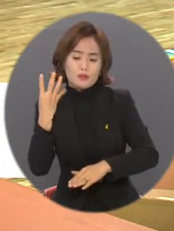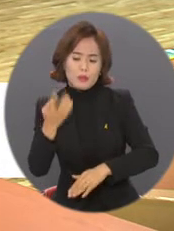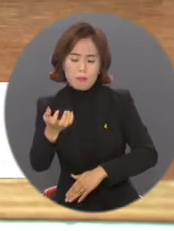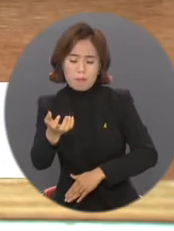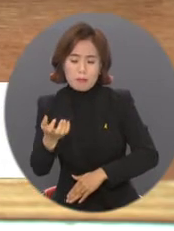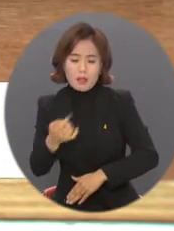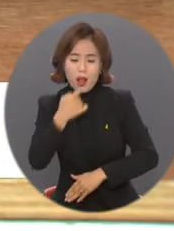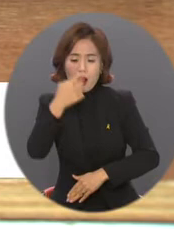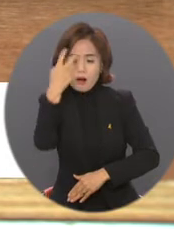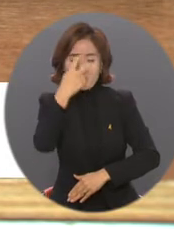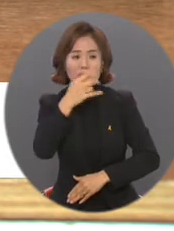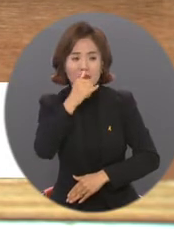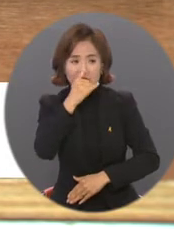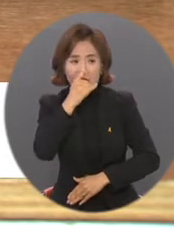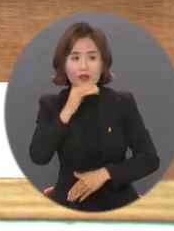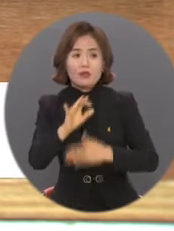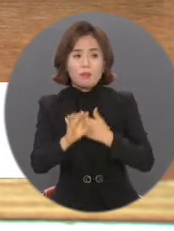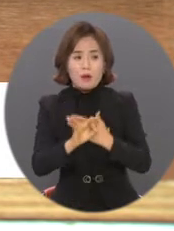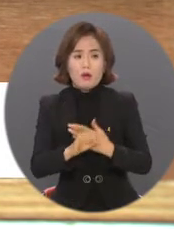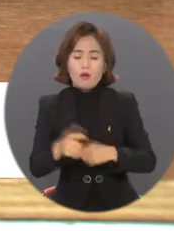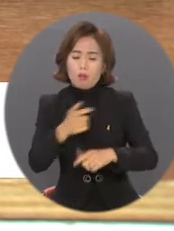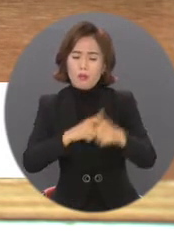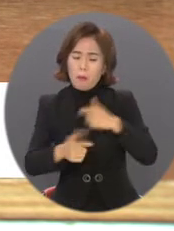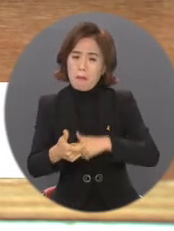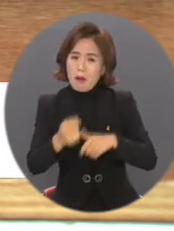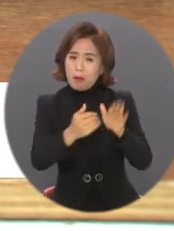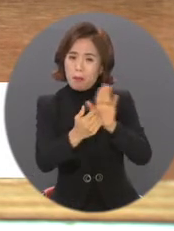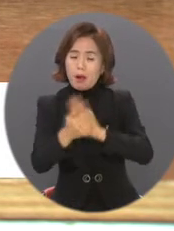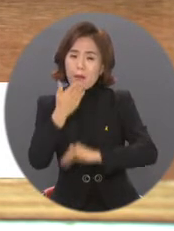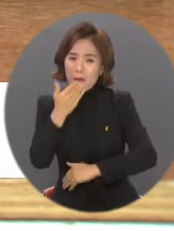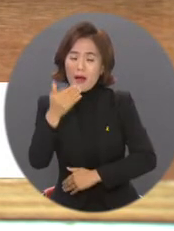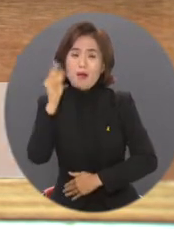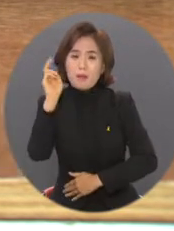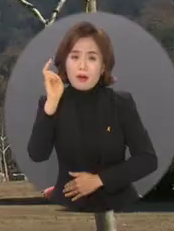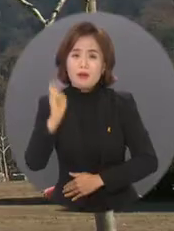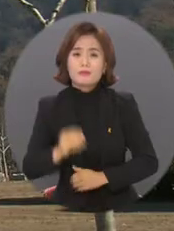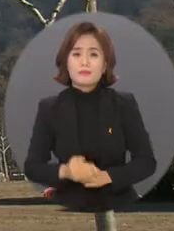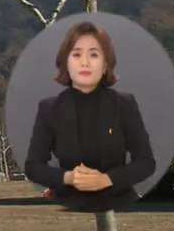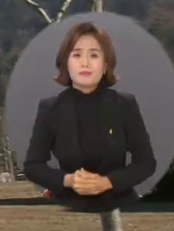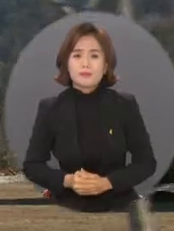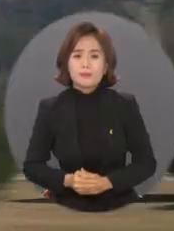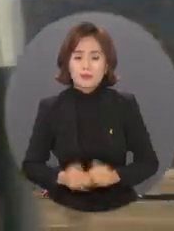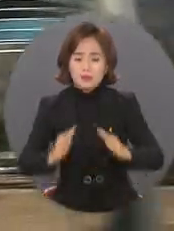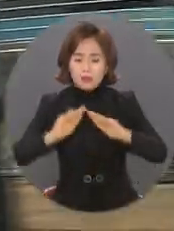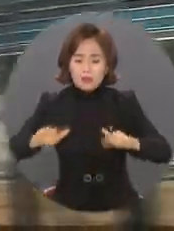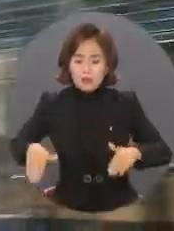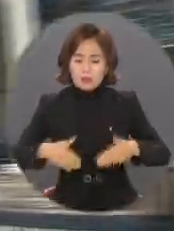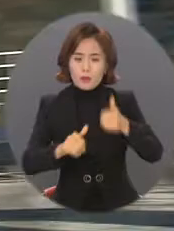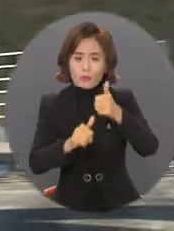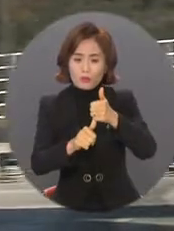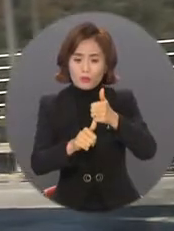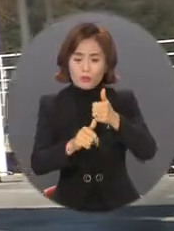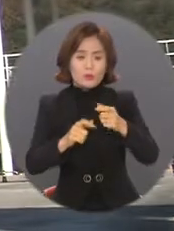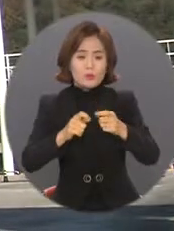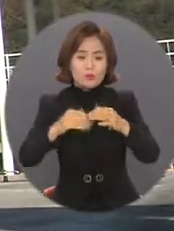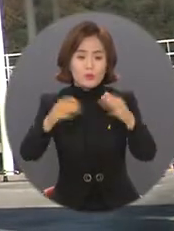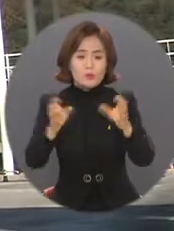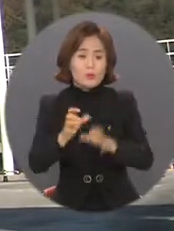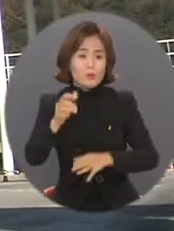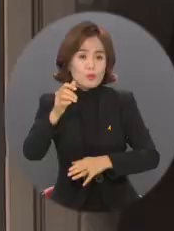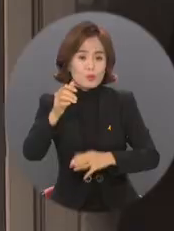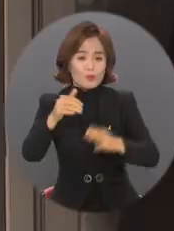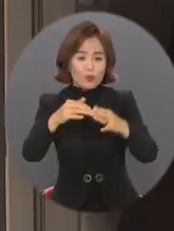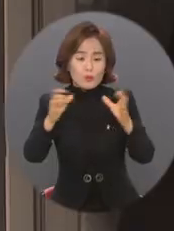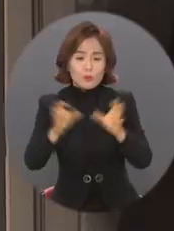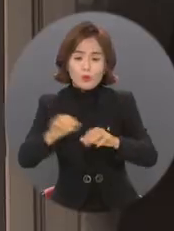or 아 말하자 9 목장 접할 전라남도 부지사 가 단장인 돌입 공연단